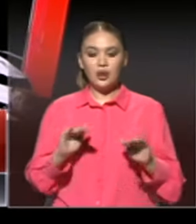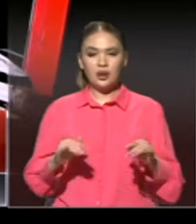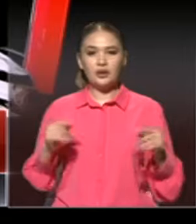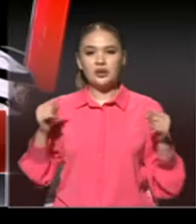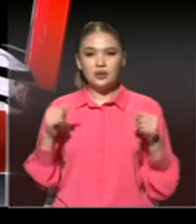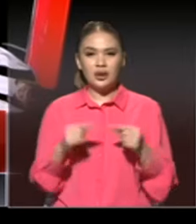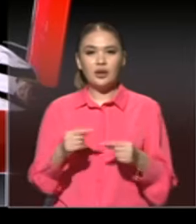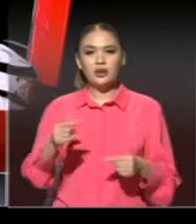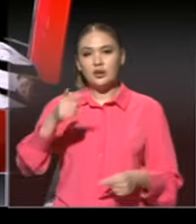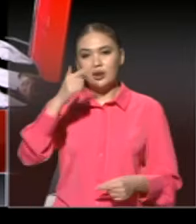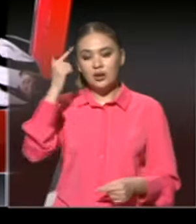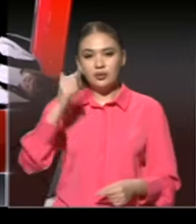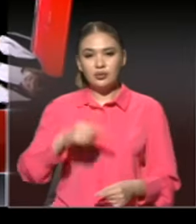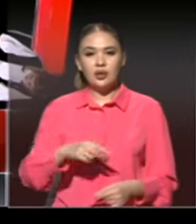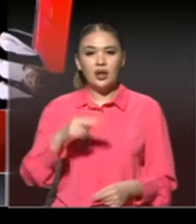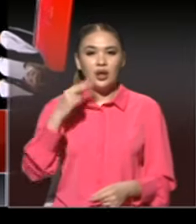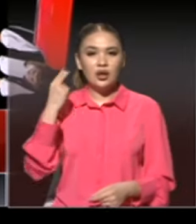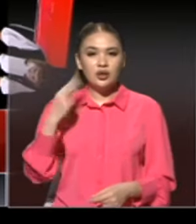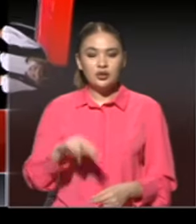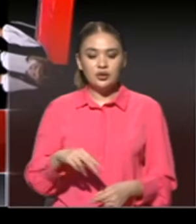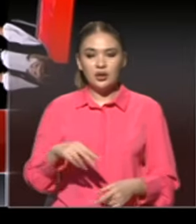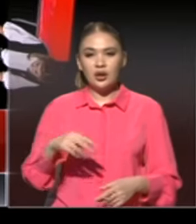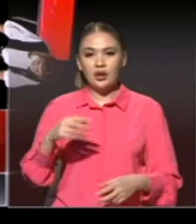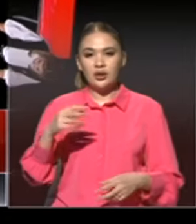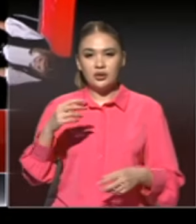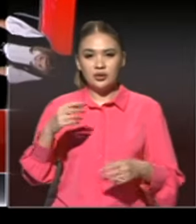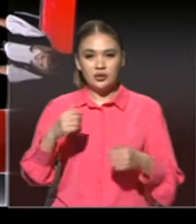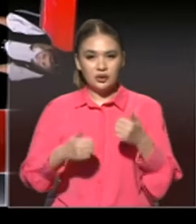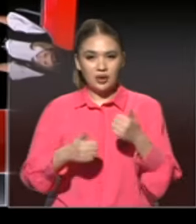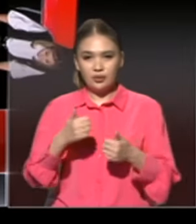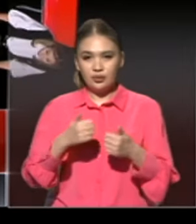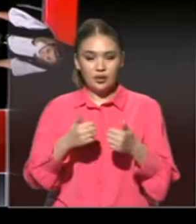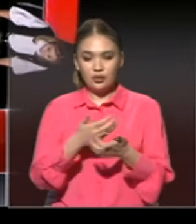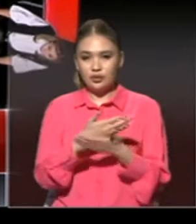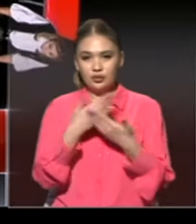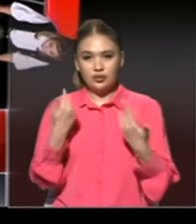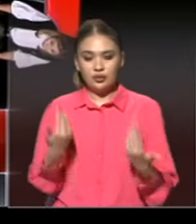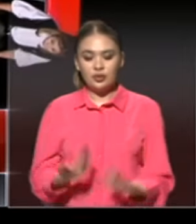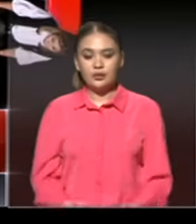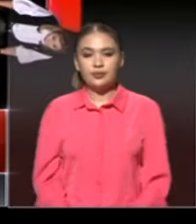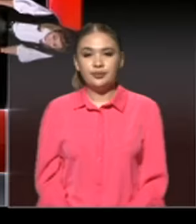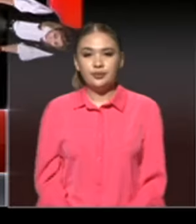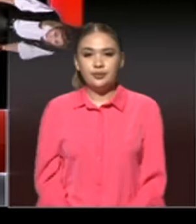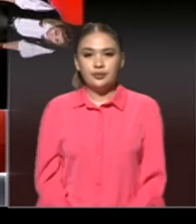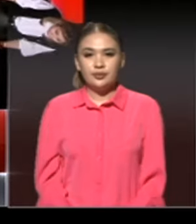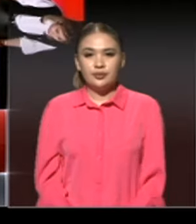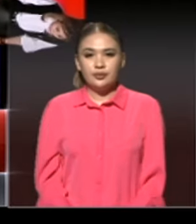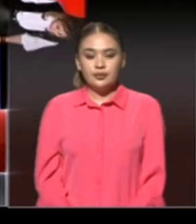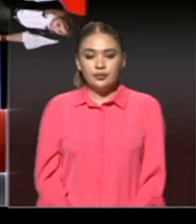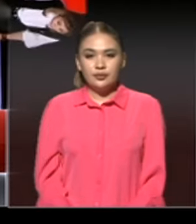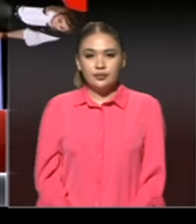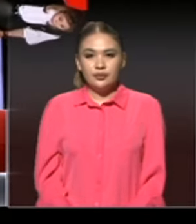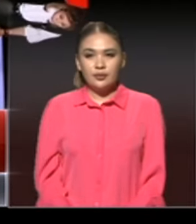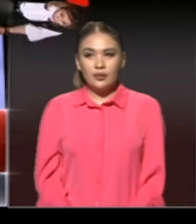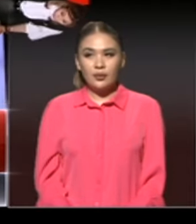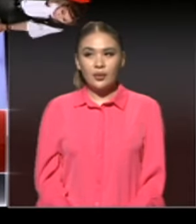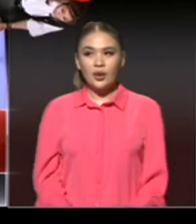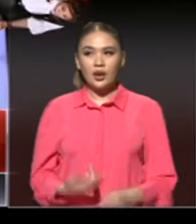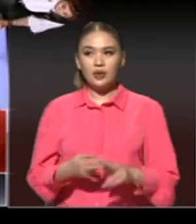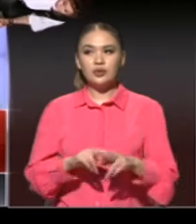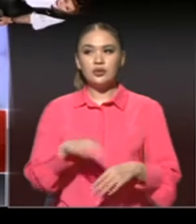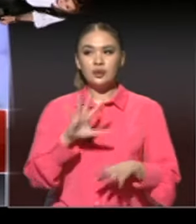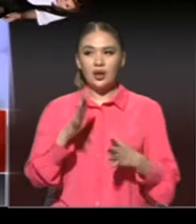нақты білімін, білім сапасын талдау, бізге талдау жетіспей жатыр ғой қазір мысалға. Енді жалпы калька қысқанысты. Айтып өтсем, бұл жерде